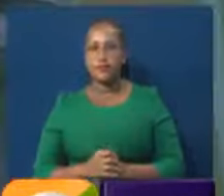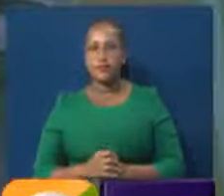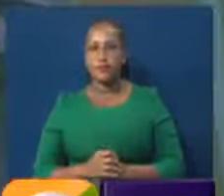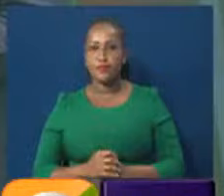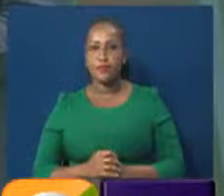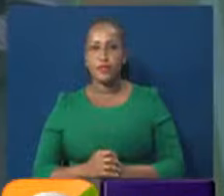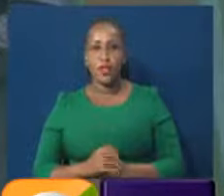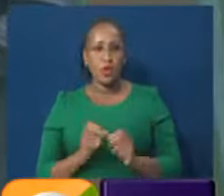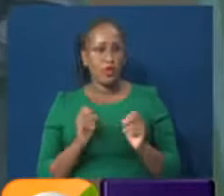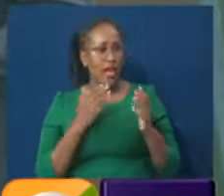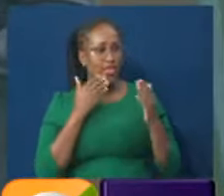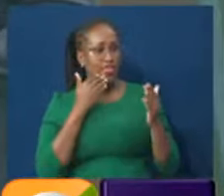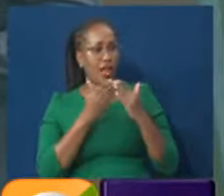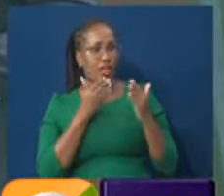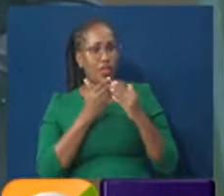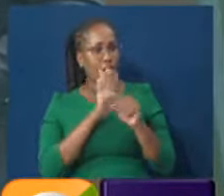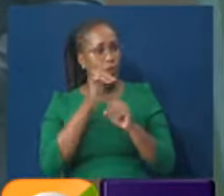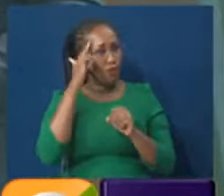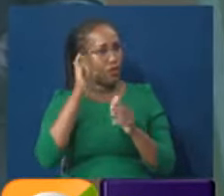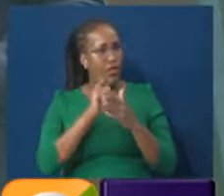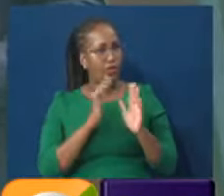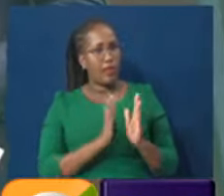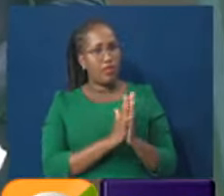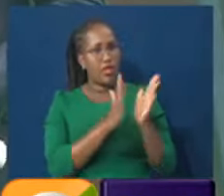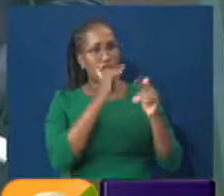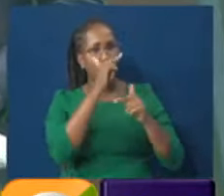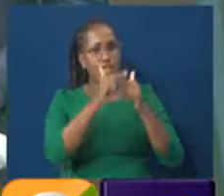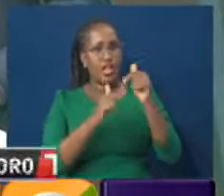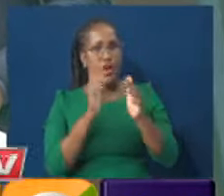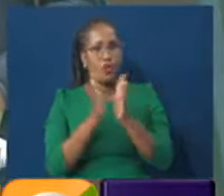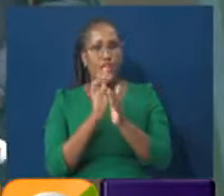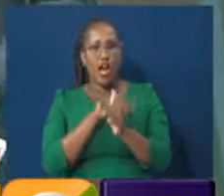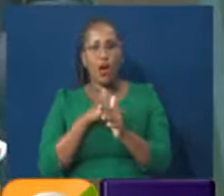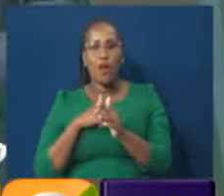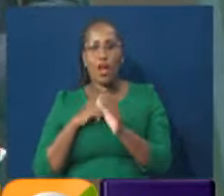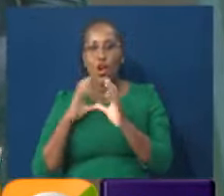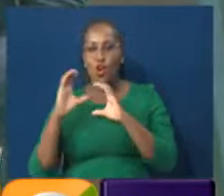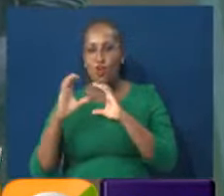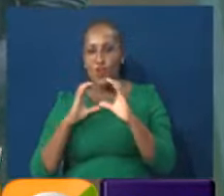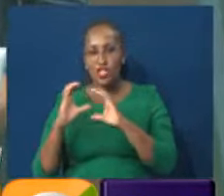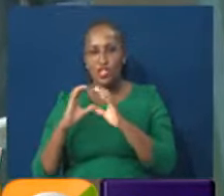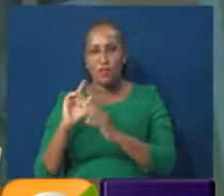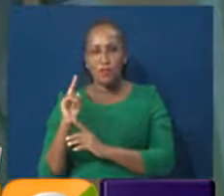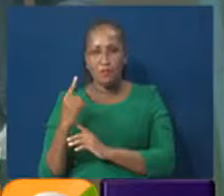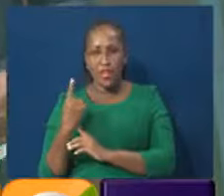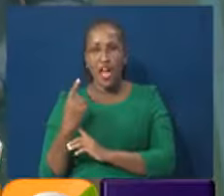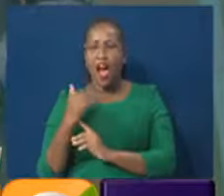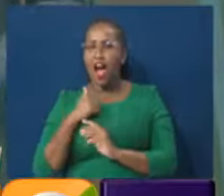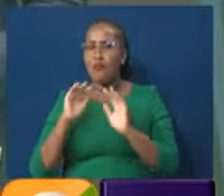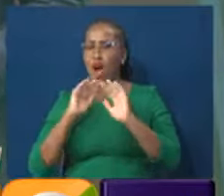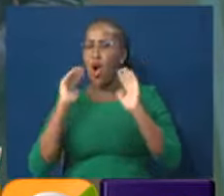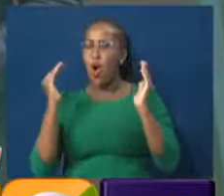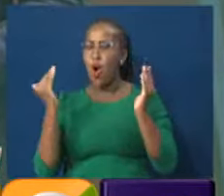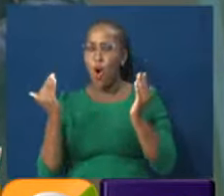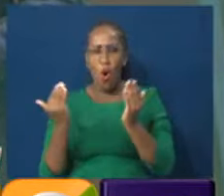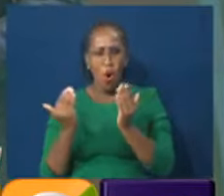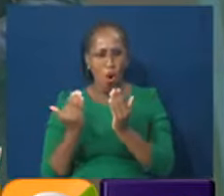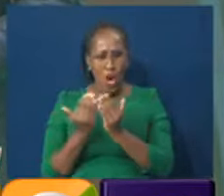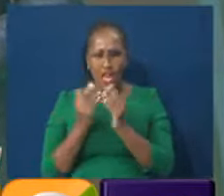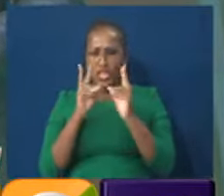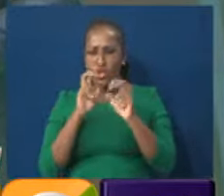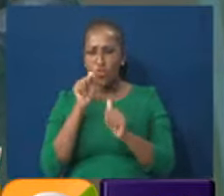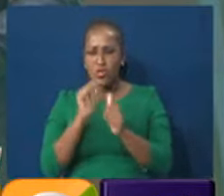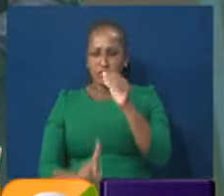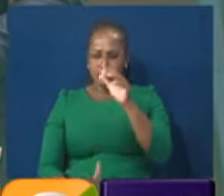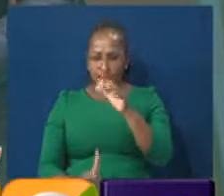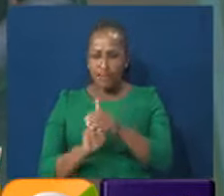All right, Lulu, thanks so much for that. We appreciate it. We'll continue our coverage. And we're going to go first because there's been a whole slew of polls that just came